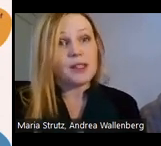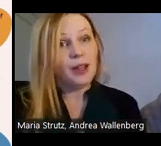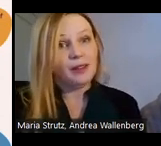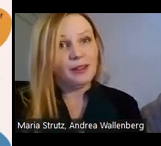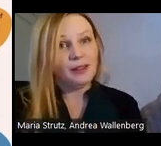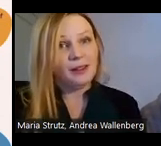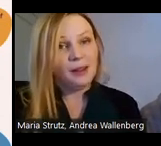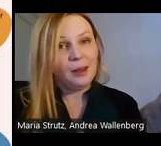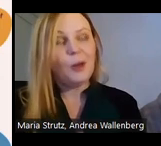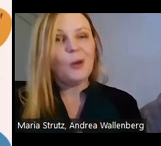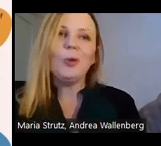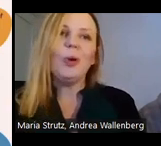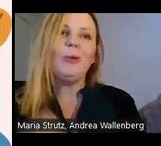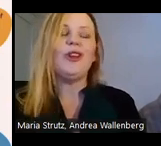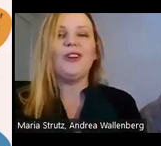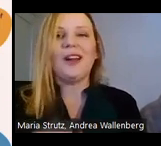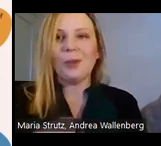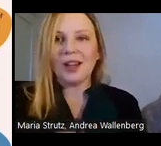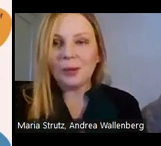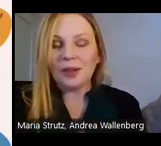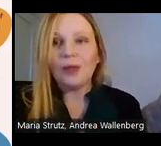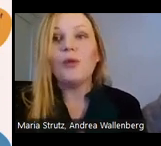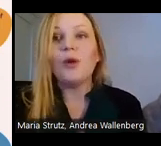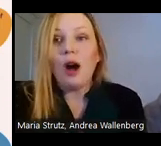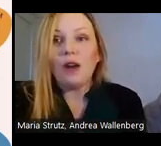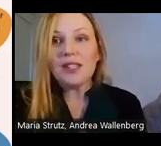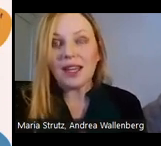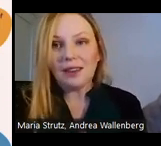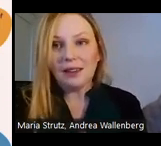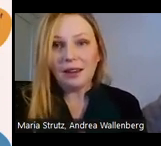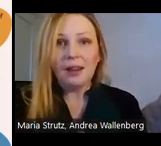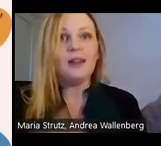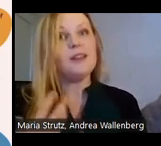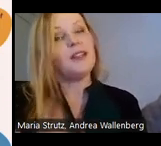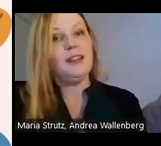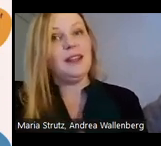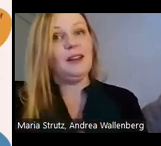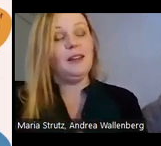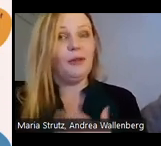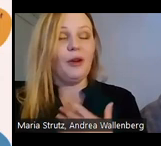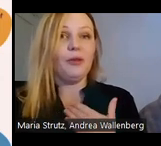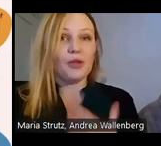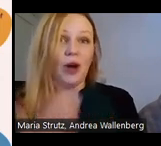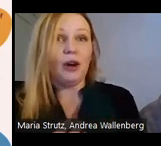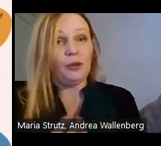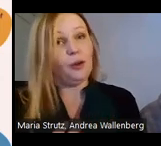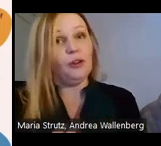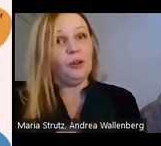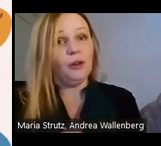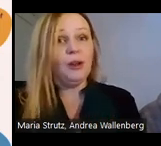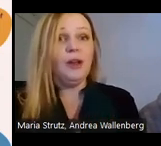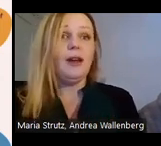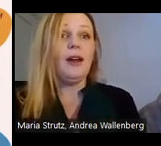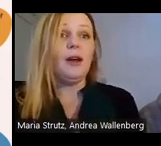får jag uppmärksamhet. Och då börjar ju den här kommunikationen att få en avsikt. Jag skriker för att få svar från